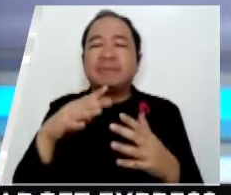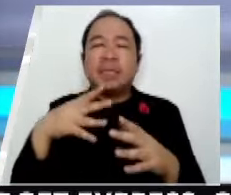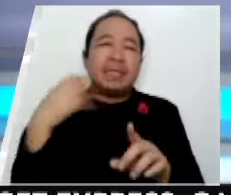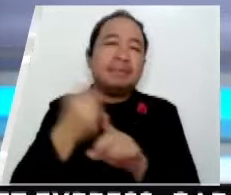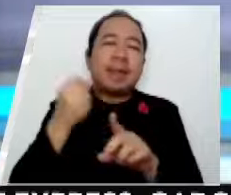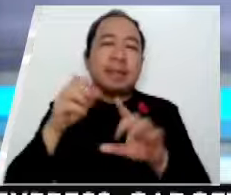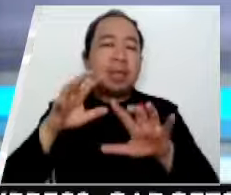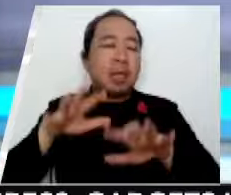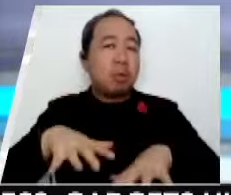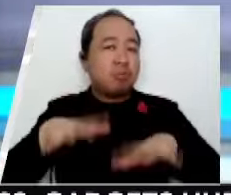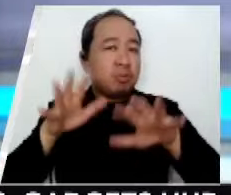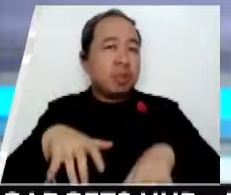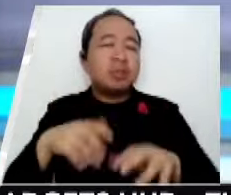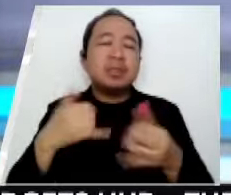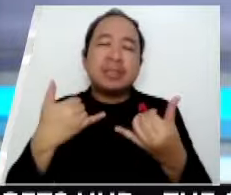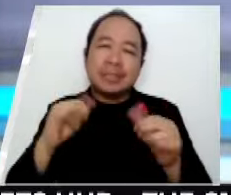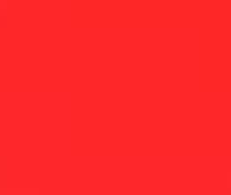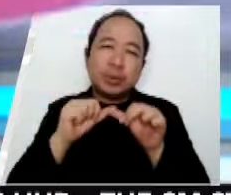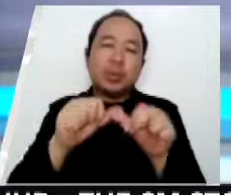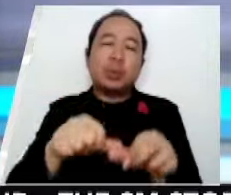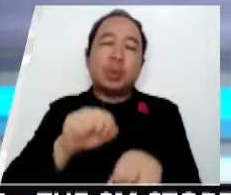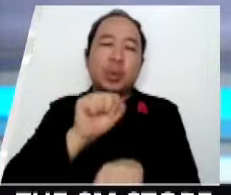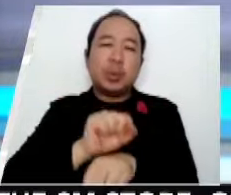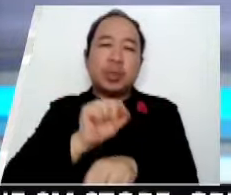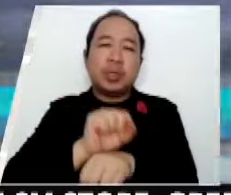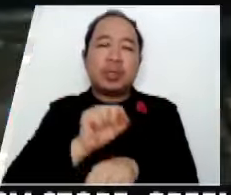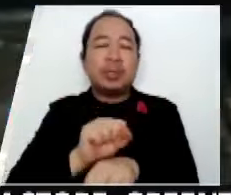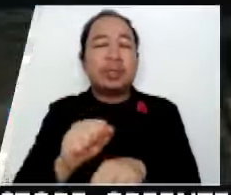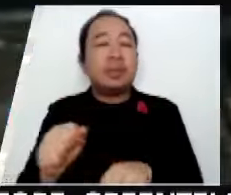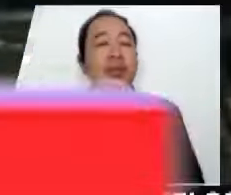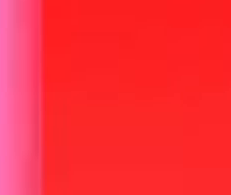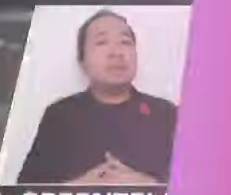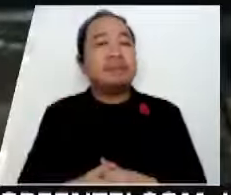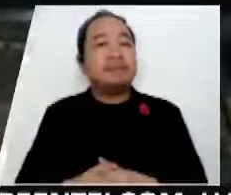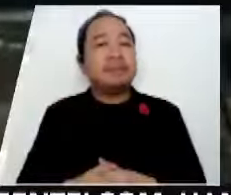paghahanap buhay. Live mula roon, nakatutok si John Consulta.